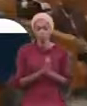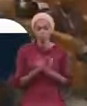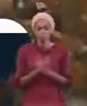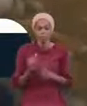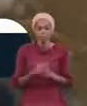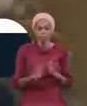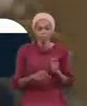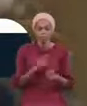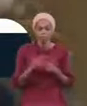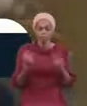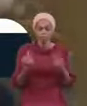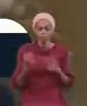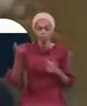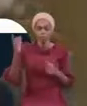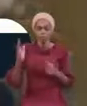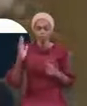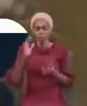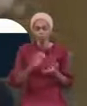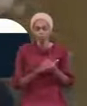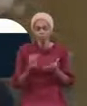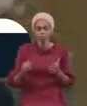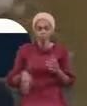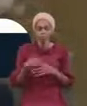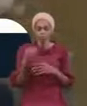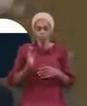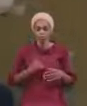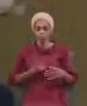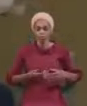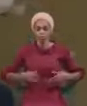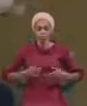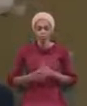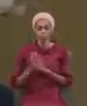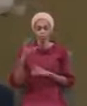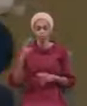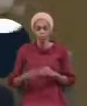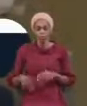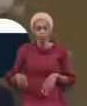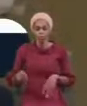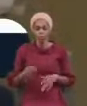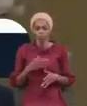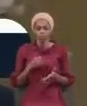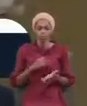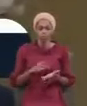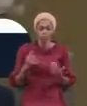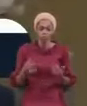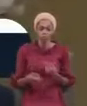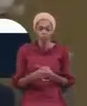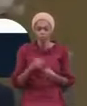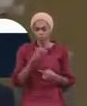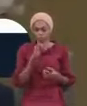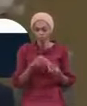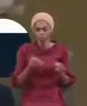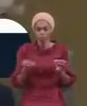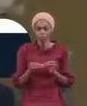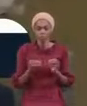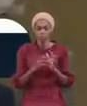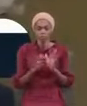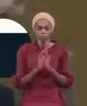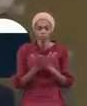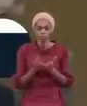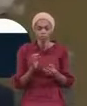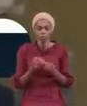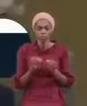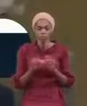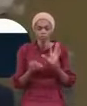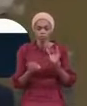chapitre 15 quelqu'un est-il là nombre chapitre 15 verset 39 oui dans